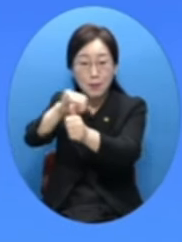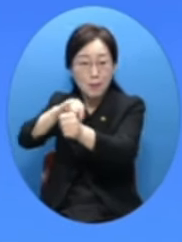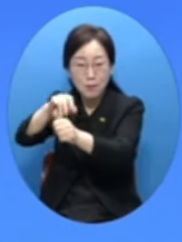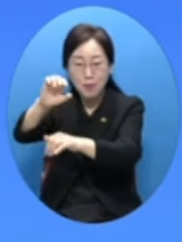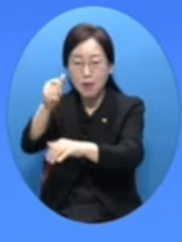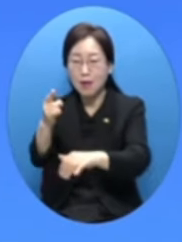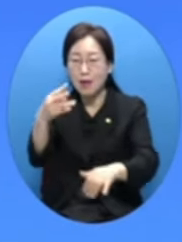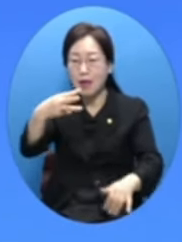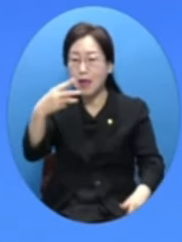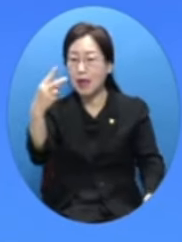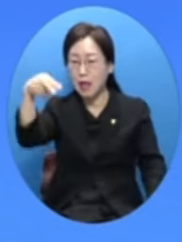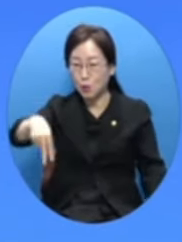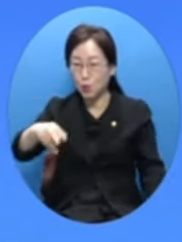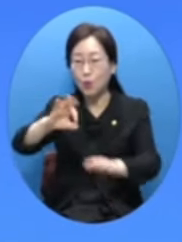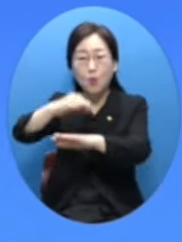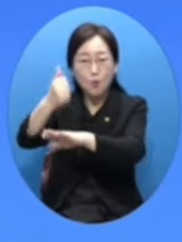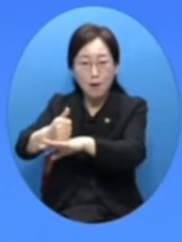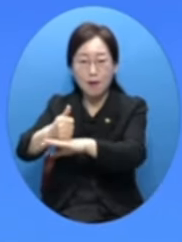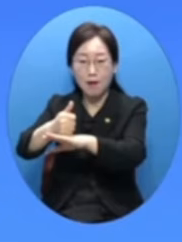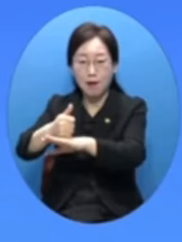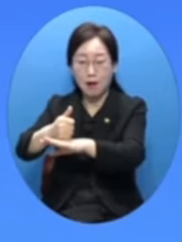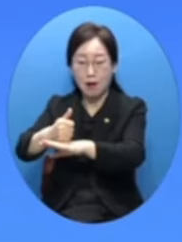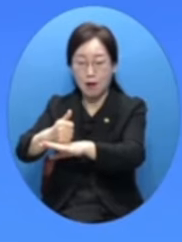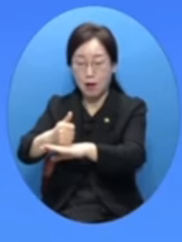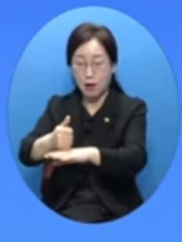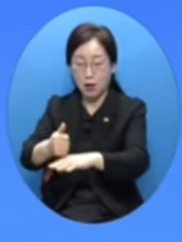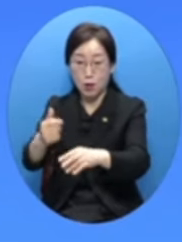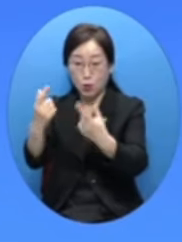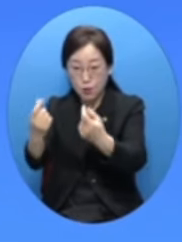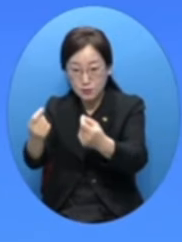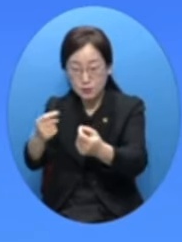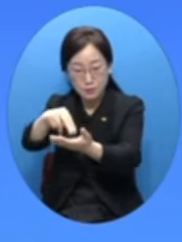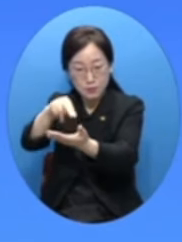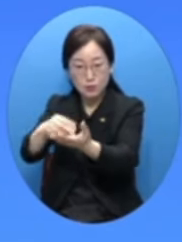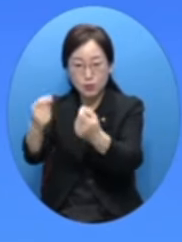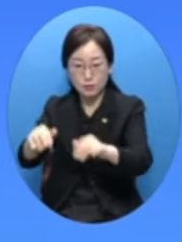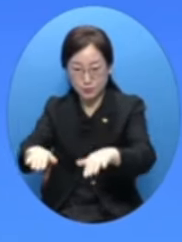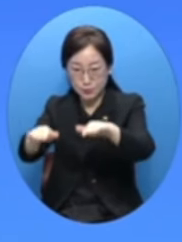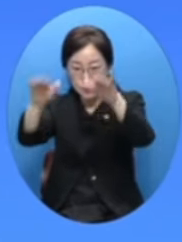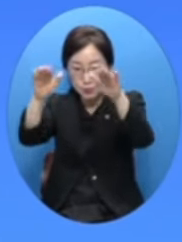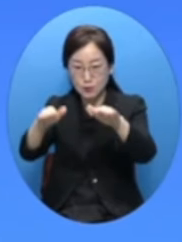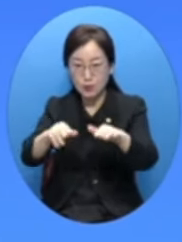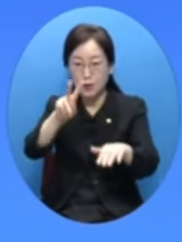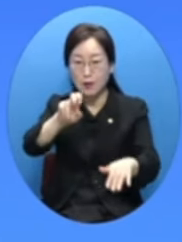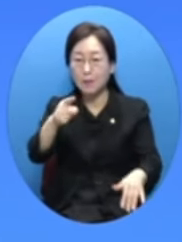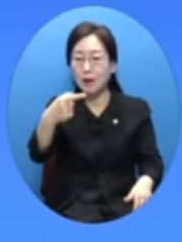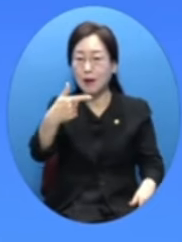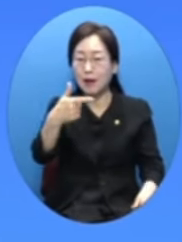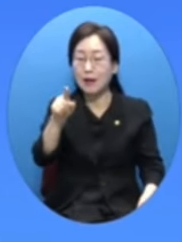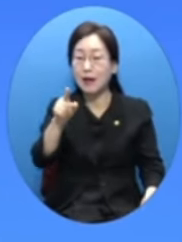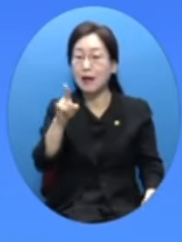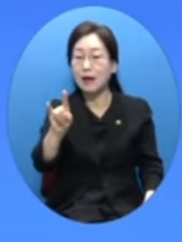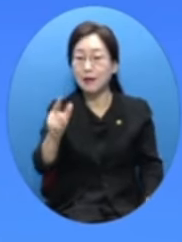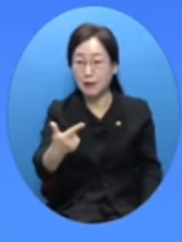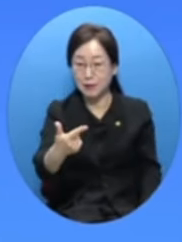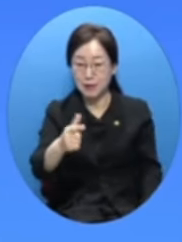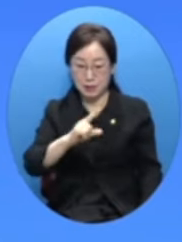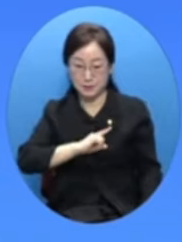자라난 아주 왕자 같은 신분의 마나인이라고 하는 지도자가 있었고